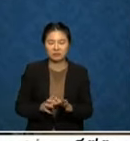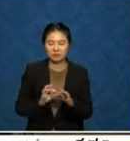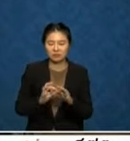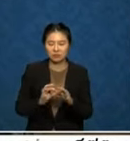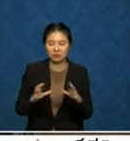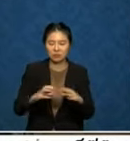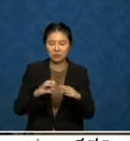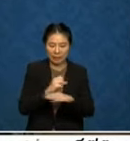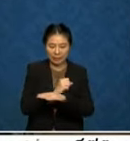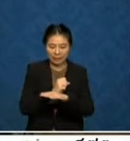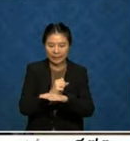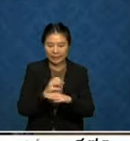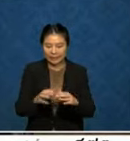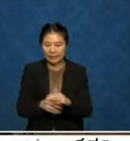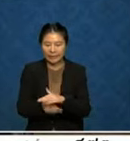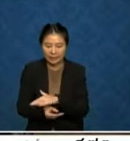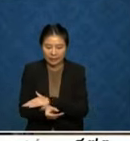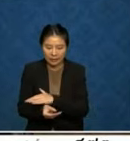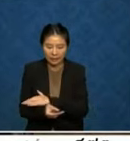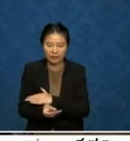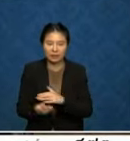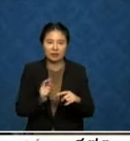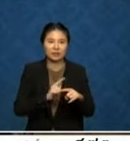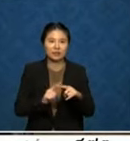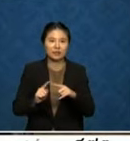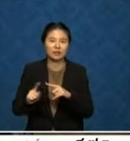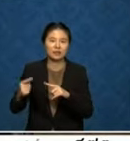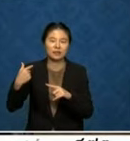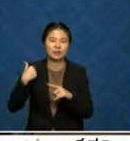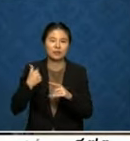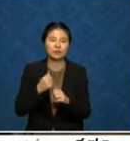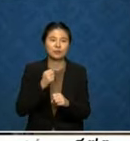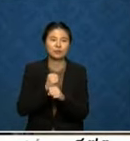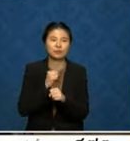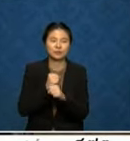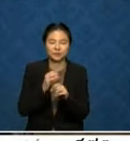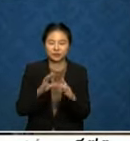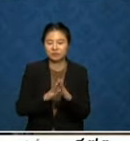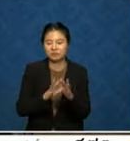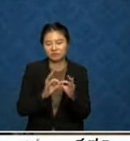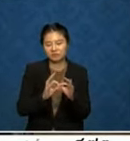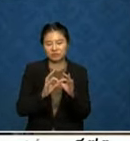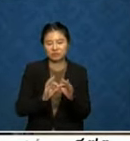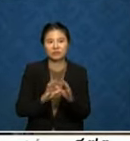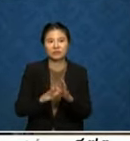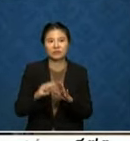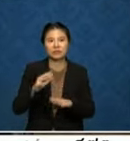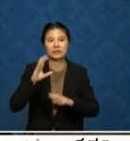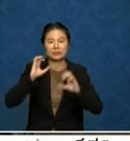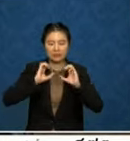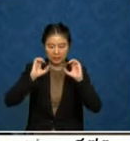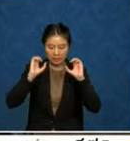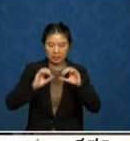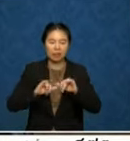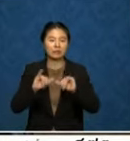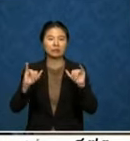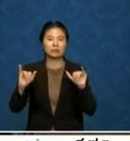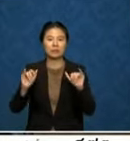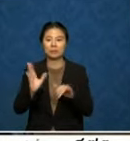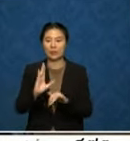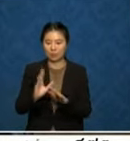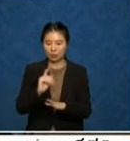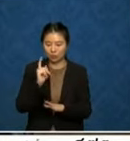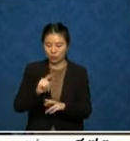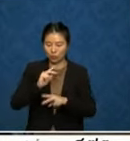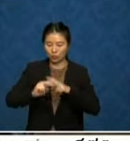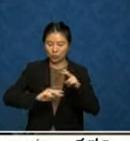การเมืองค่ะเป็นขบวนการที่ต่อเนื่องยาวนานได้เพียงเนี้ยเพราะฉะนั้นค่ะรัฐบาลต้องไม่นิ่งนอนใจรวมทั้งสภาผู้